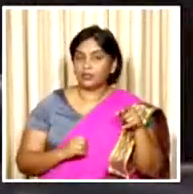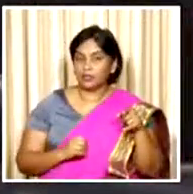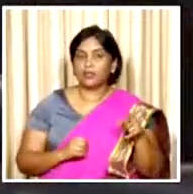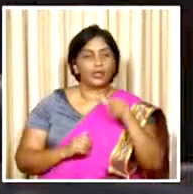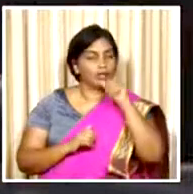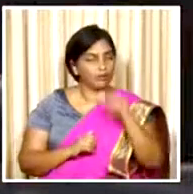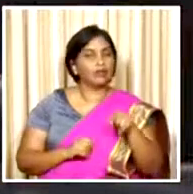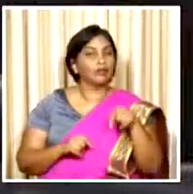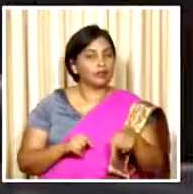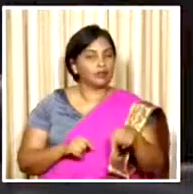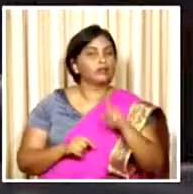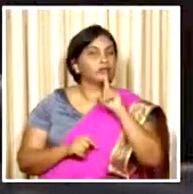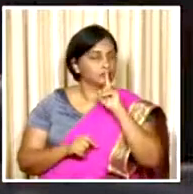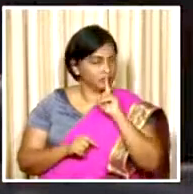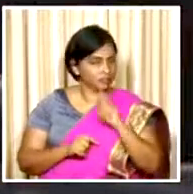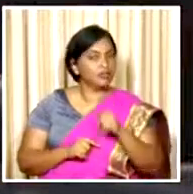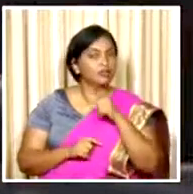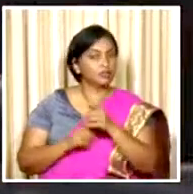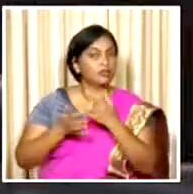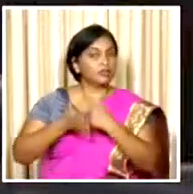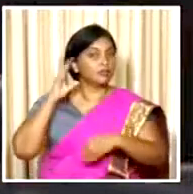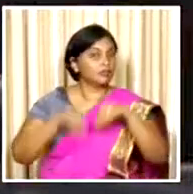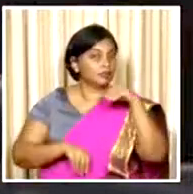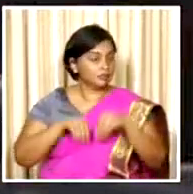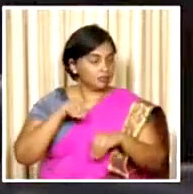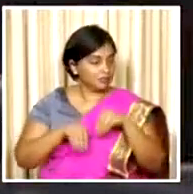ඇත්ත වශයෙන්ම අද කරේ ඔහුගේ